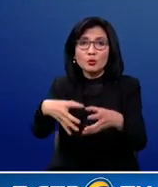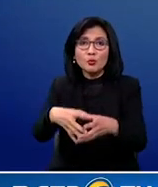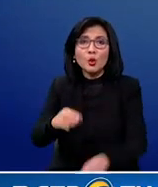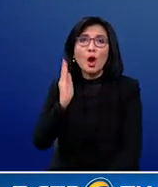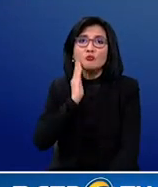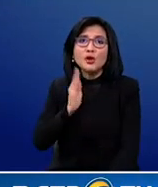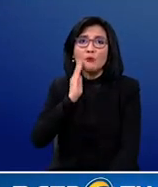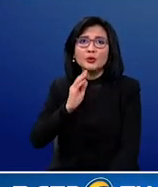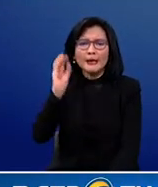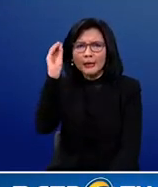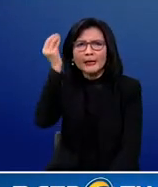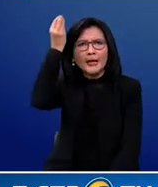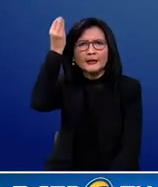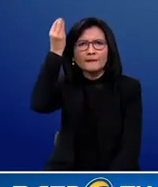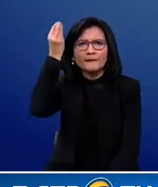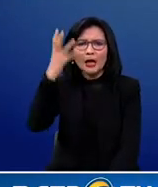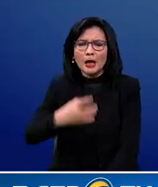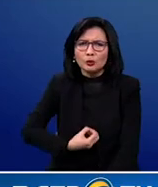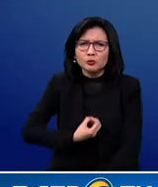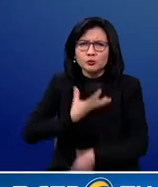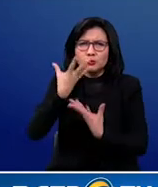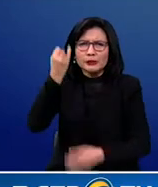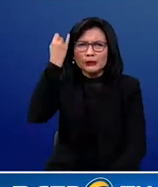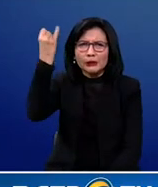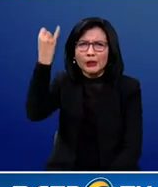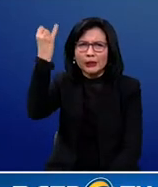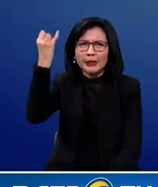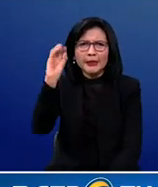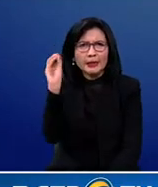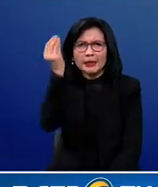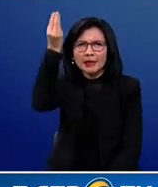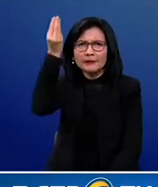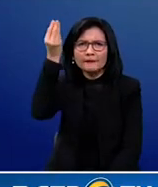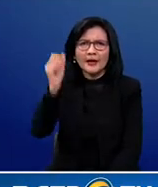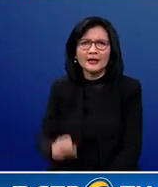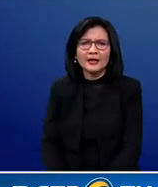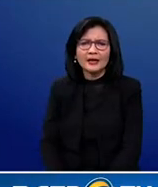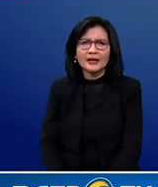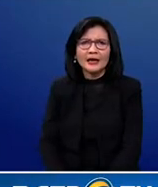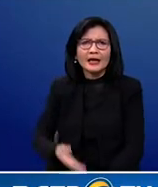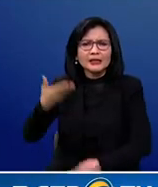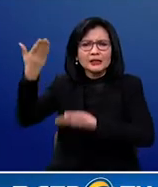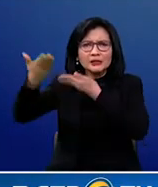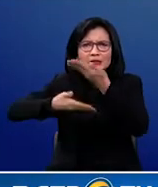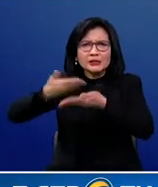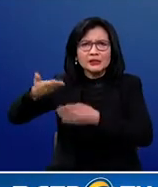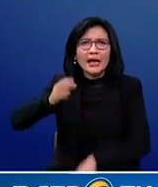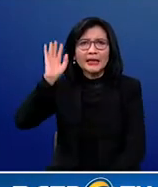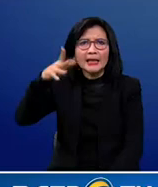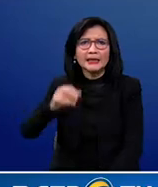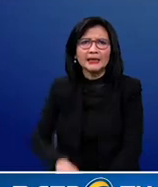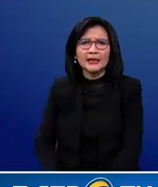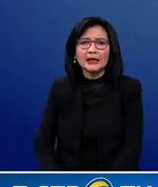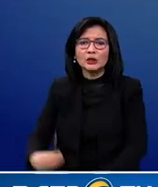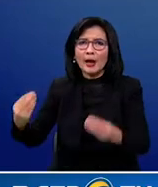kreatif bisa mencurahkan ide-ide dan kreativitasnya nanti juga kita ajarin hard skill kita